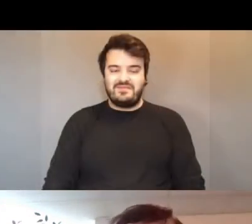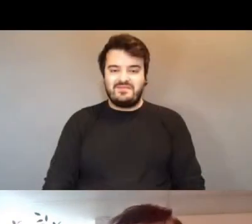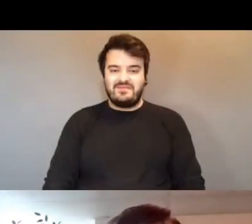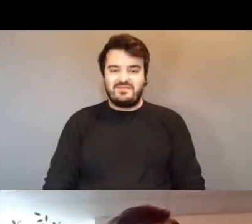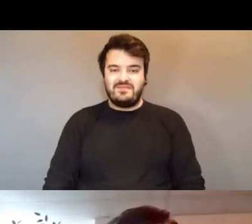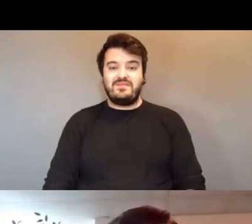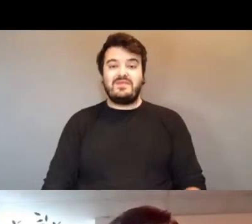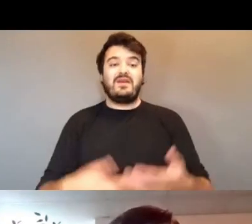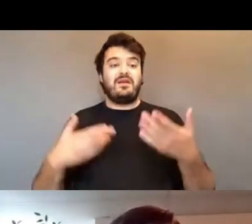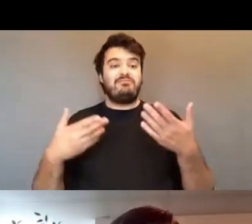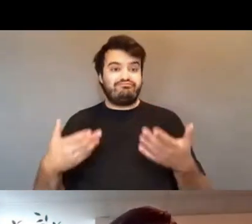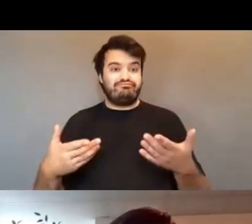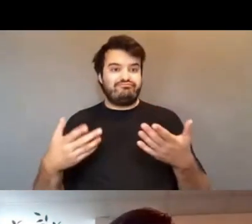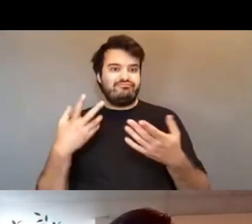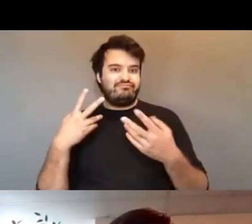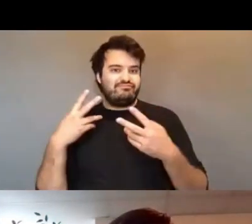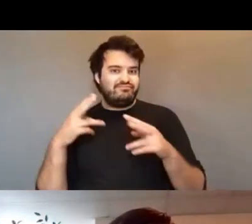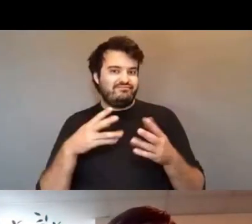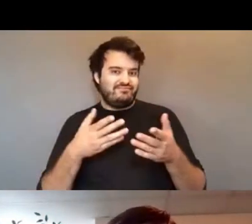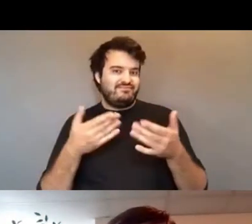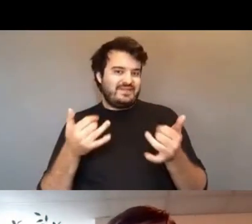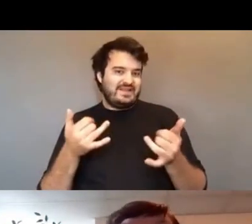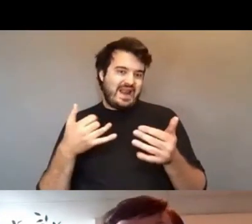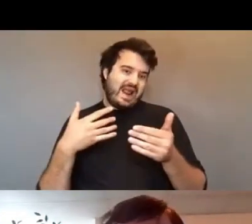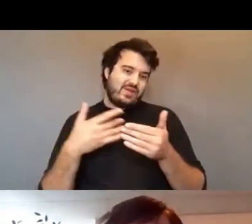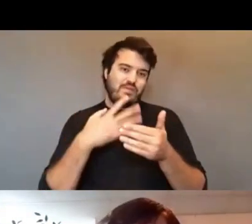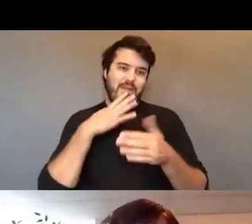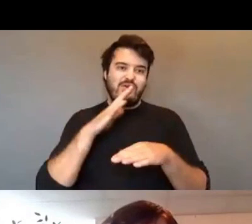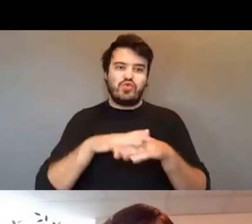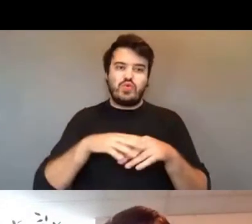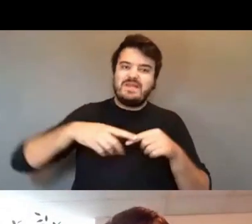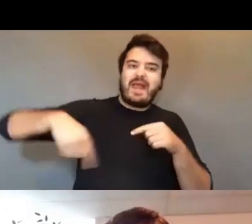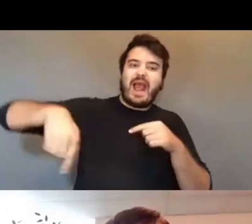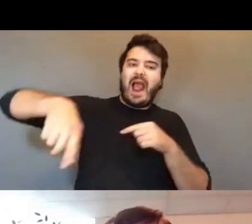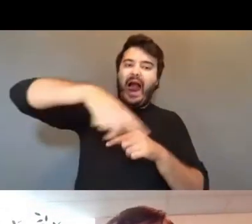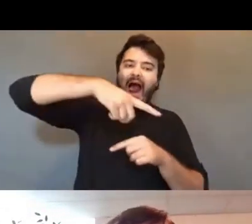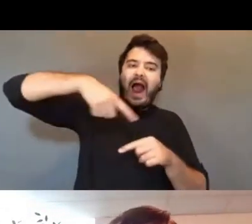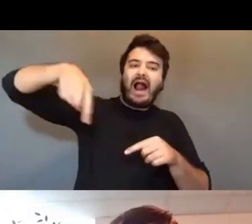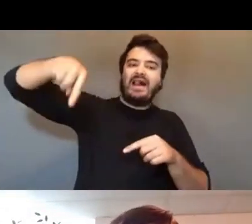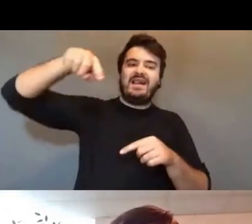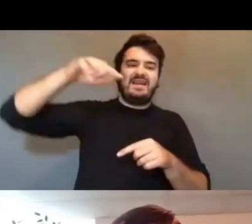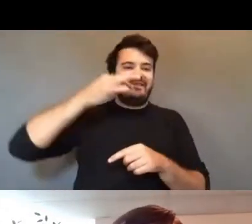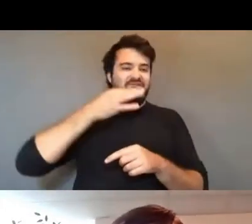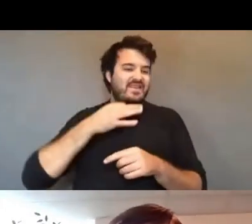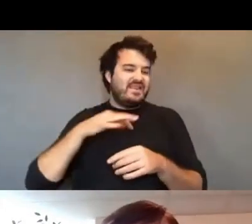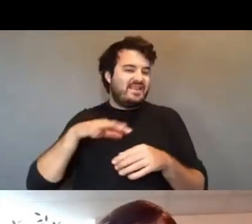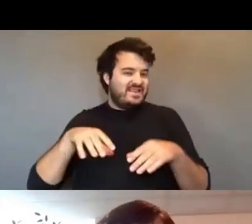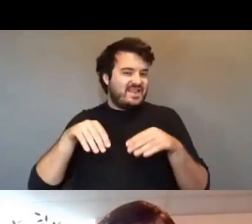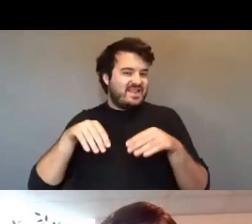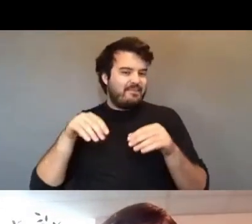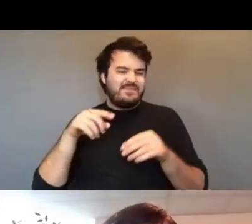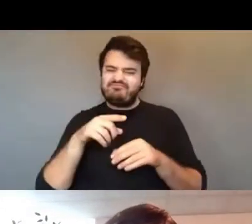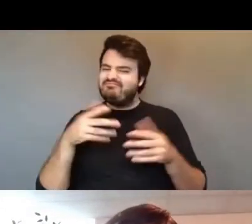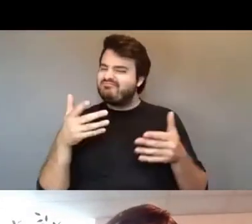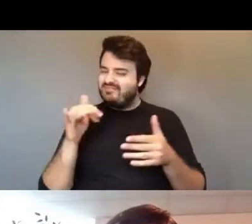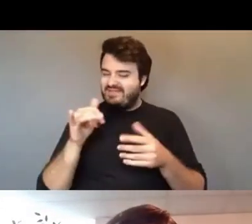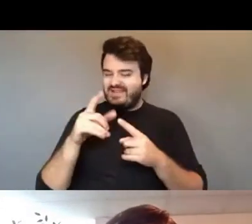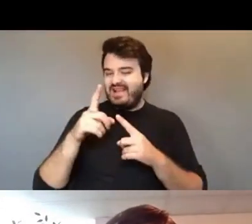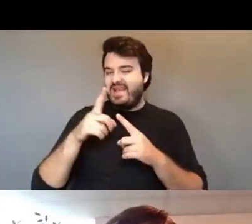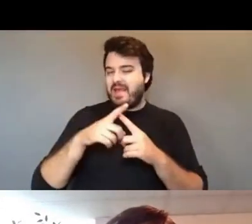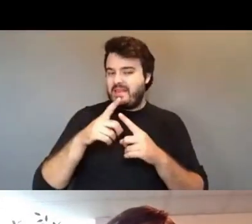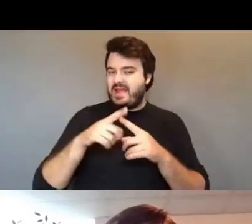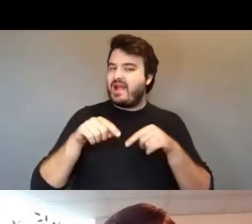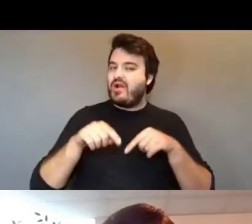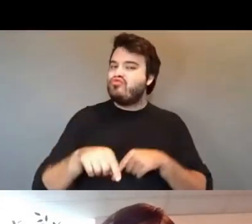Nous voilà maintenant rendus à parler des spirales de fines herbes. C'est une technique de